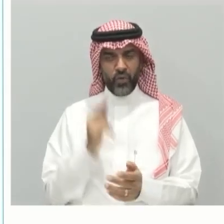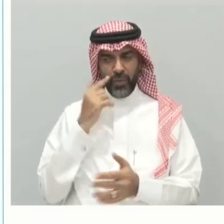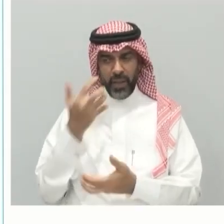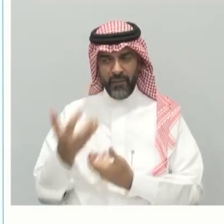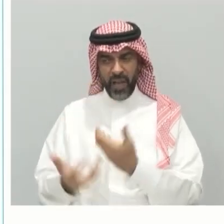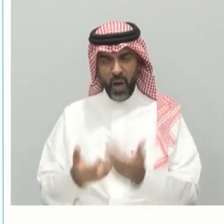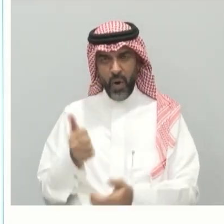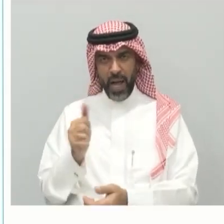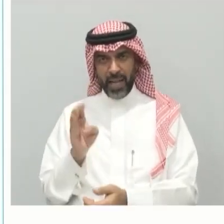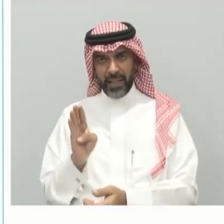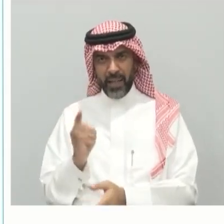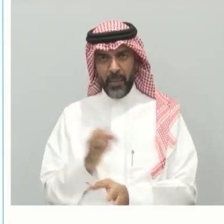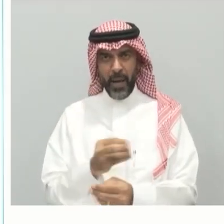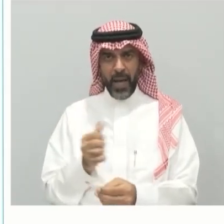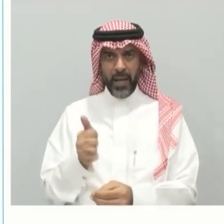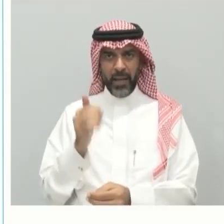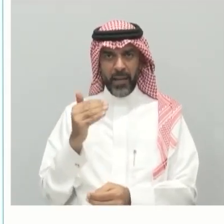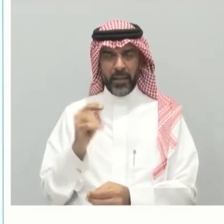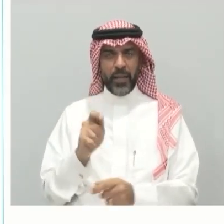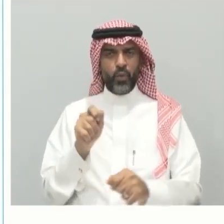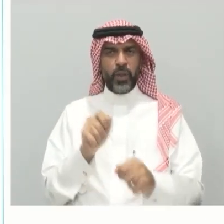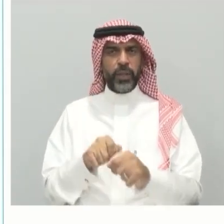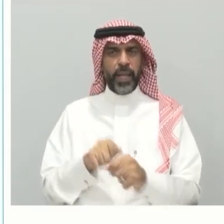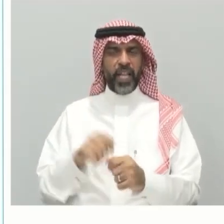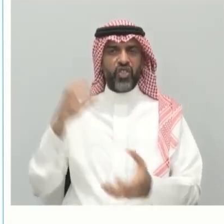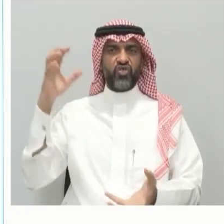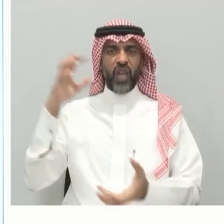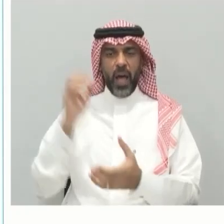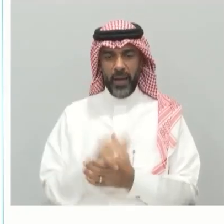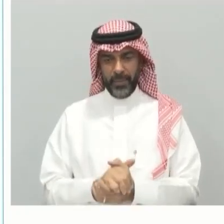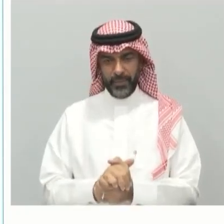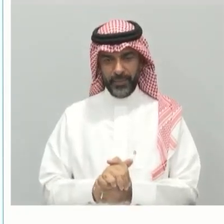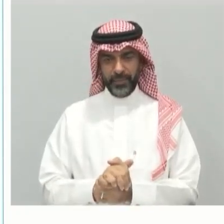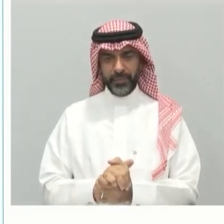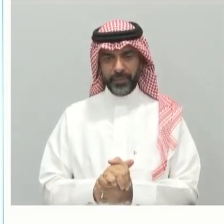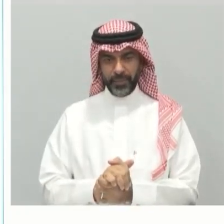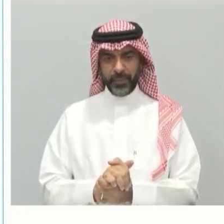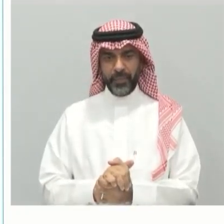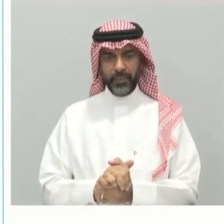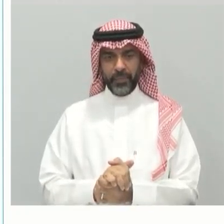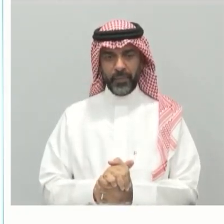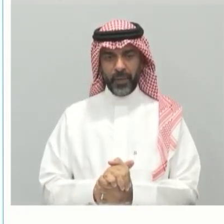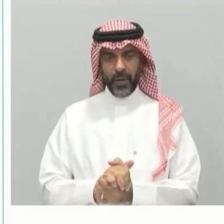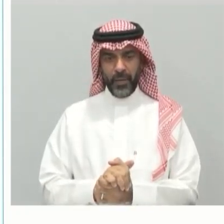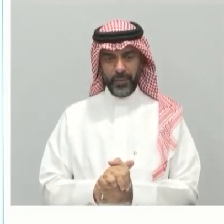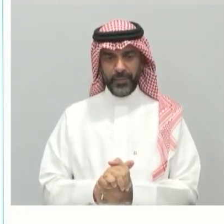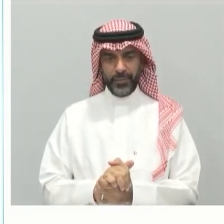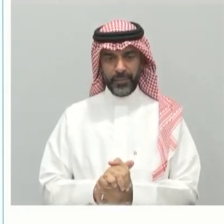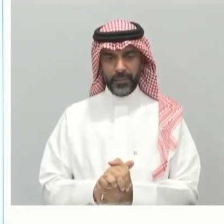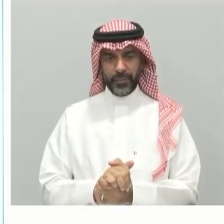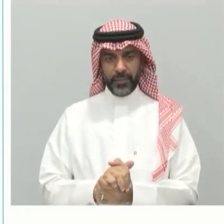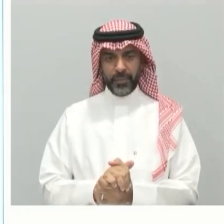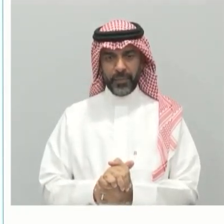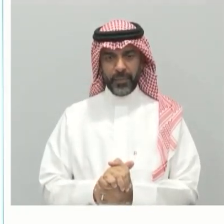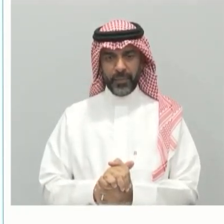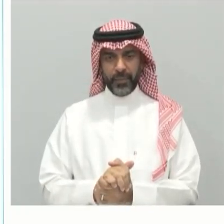والاختزال لانتاج طاقه اذا الخلايا الكروكي كئ اللي هي هذه نسميها خلايا كهرو كيميائيه جهاز